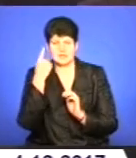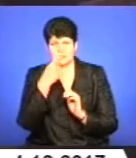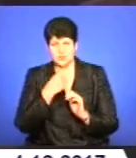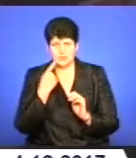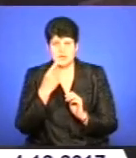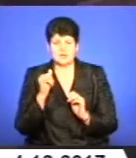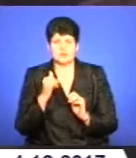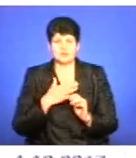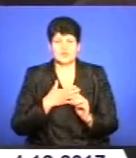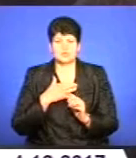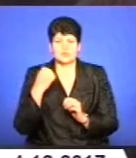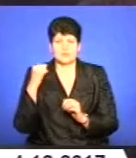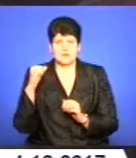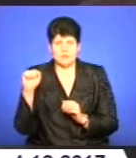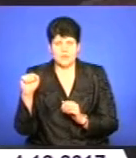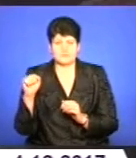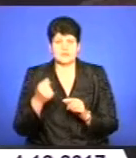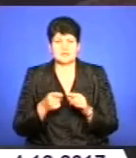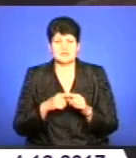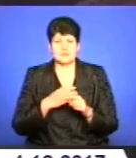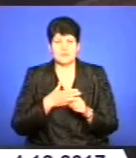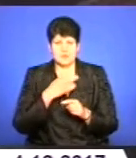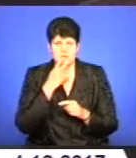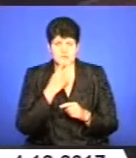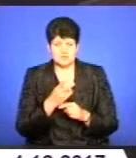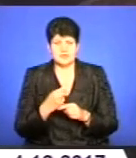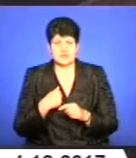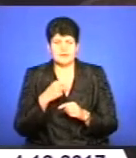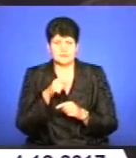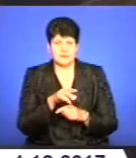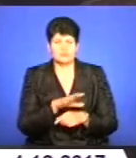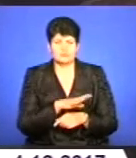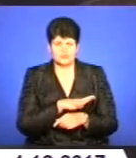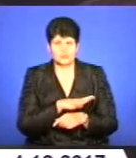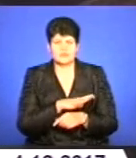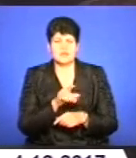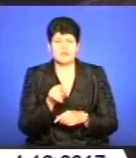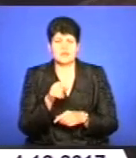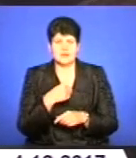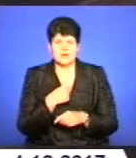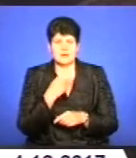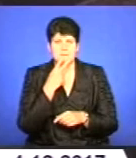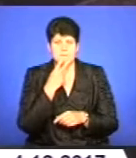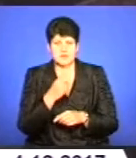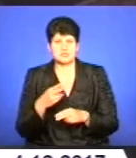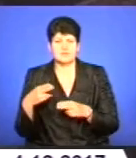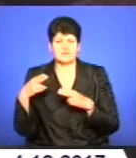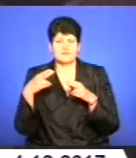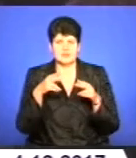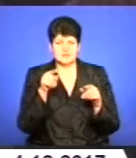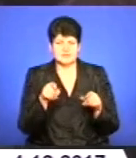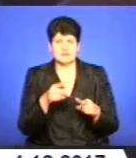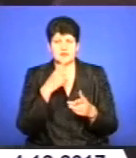в нашу перемогу. Це моє таке бачення. Тому що я там був, я там бачив, я виїздив звідтіля, я бачив